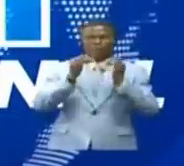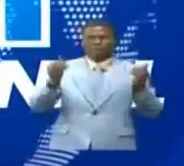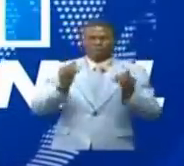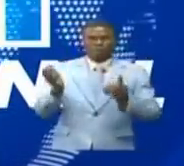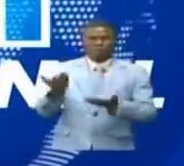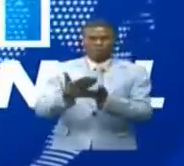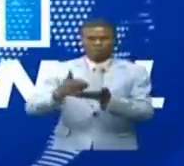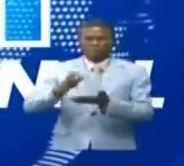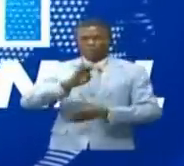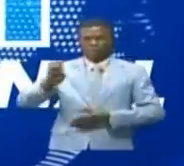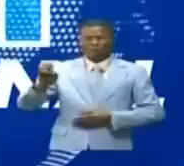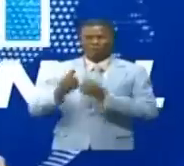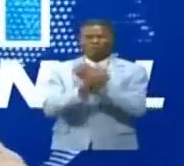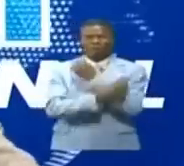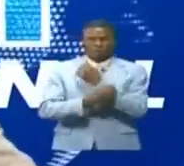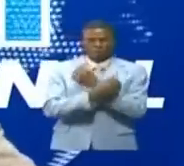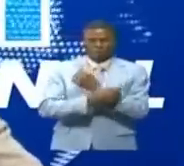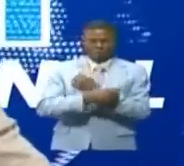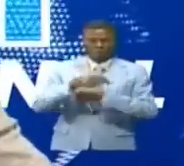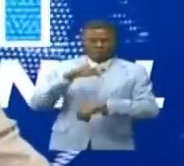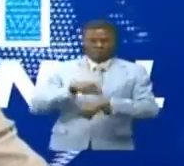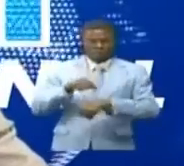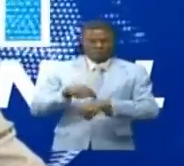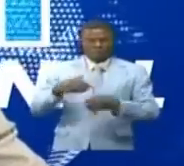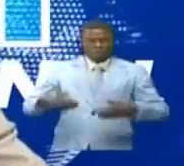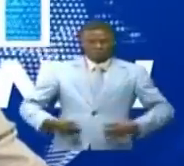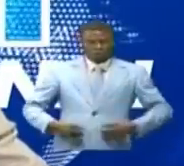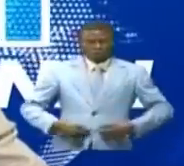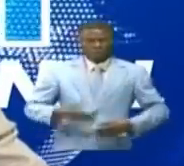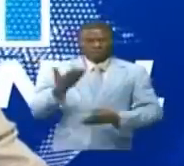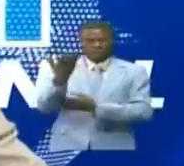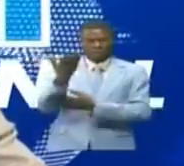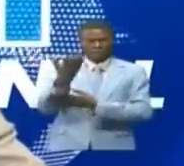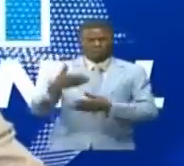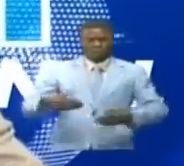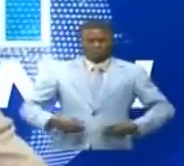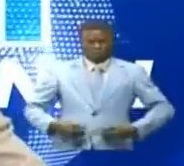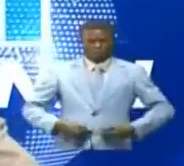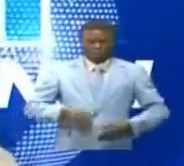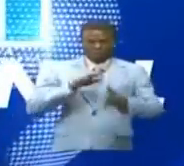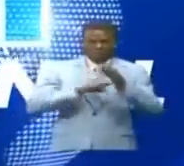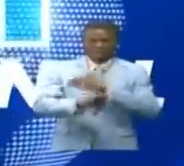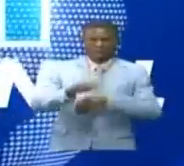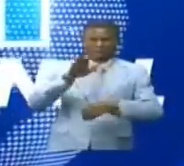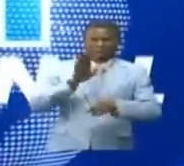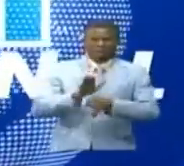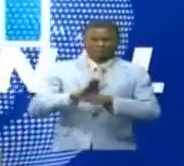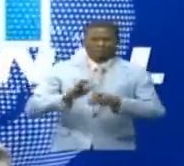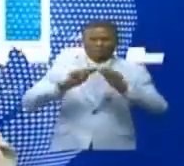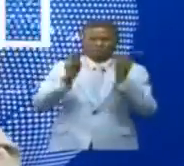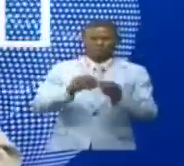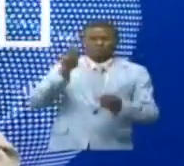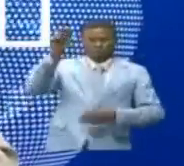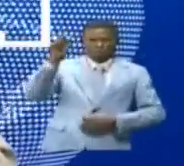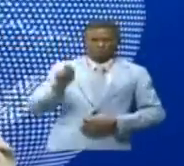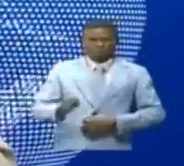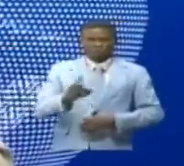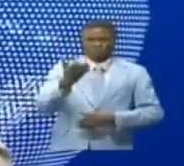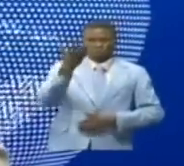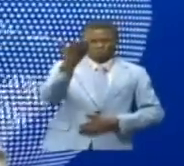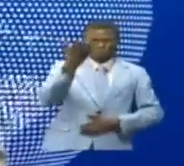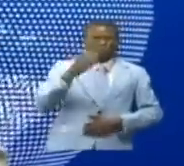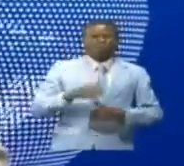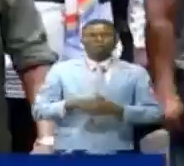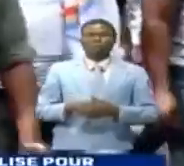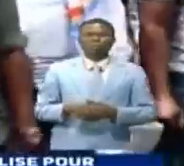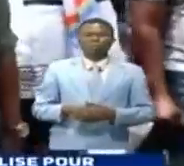partie est du pays. L'occasion était aussi pour eux de lancer un appel aux jeunes à s'enrôler massivement dans l'armée. Alain Bikaï pour le reportage.